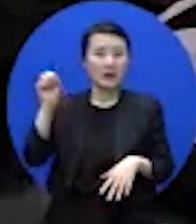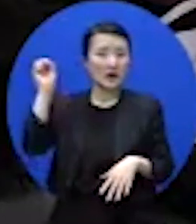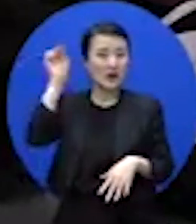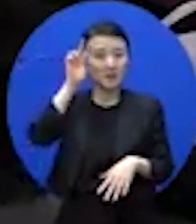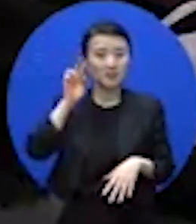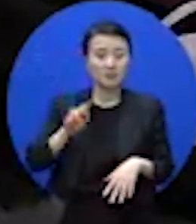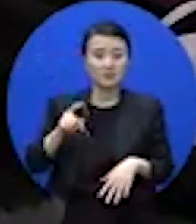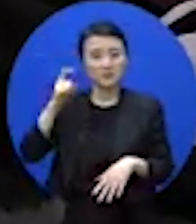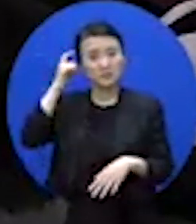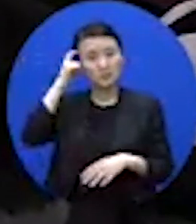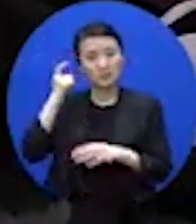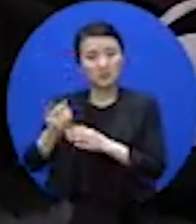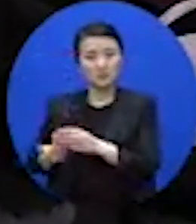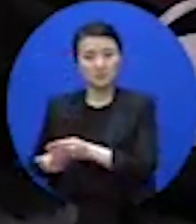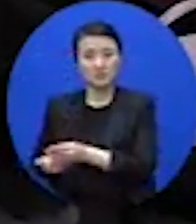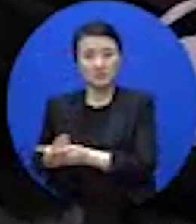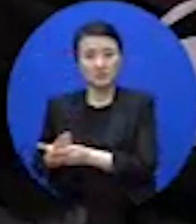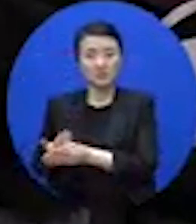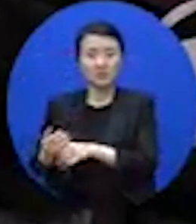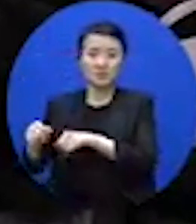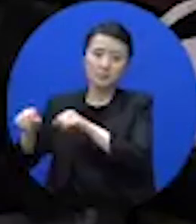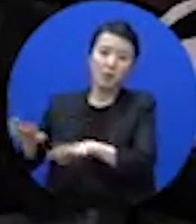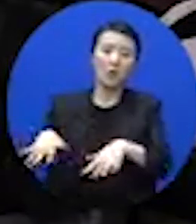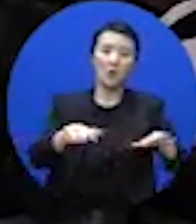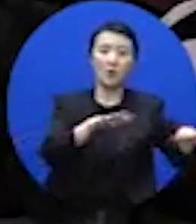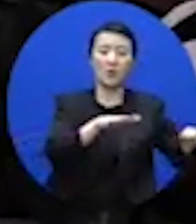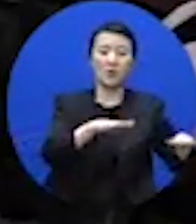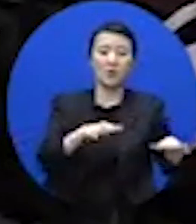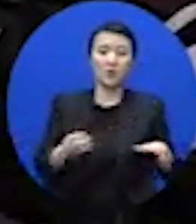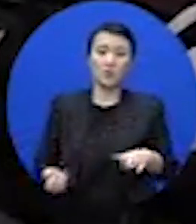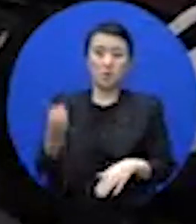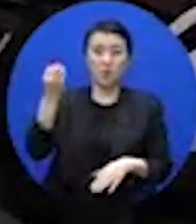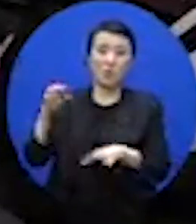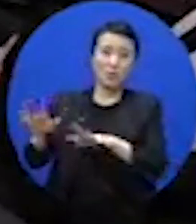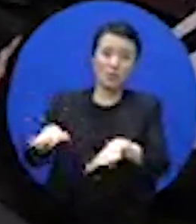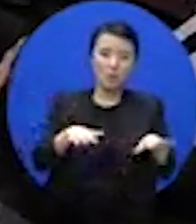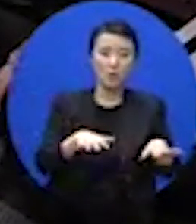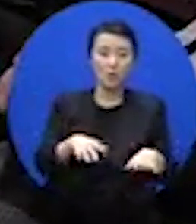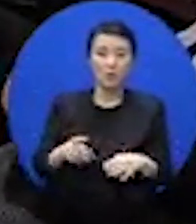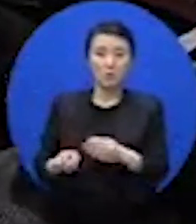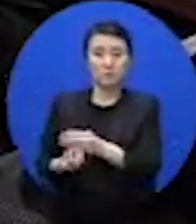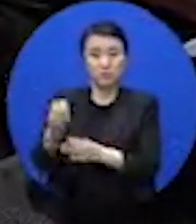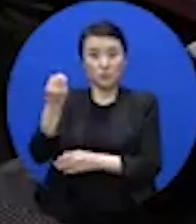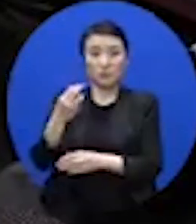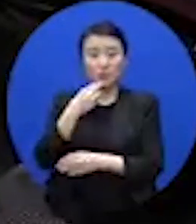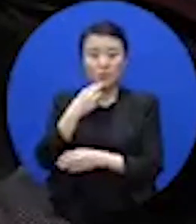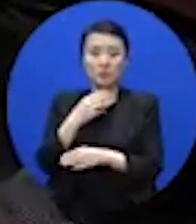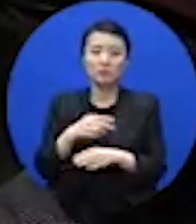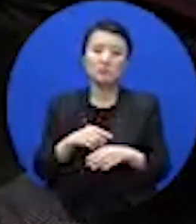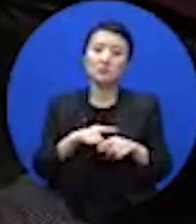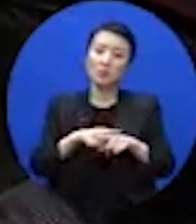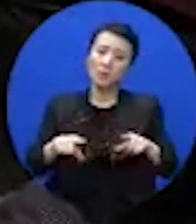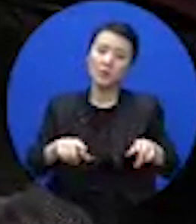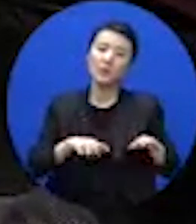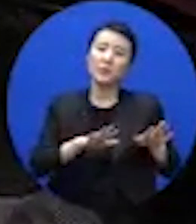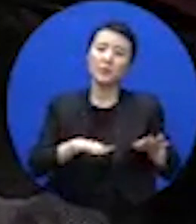있고요. 그 다음에 평온할 때는 그대로 있을 수가 있어요. 그래서